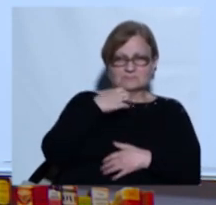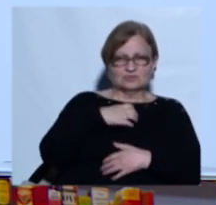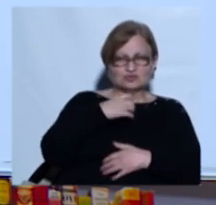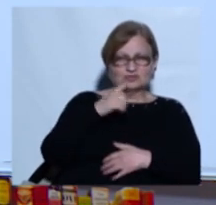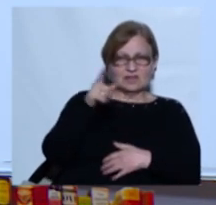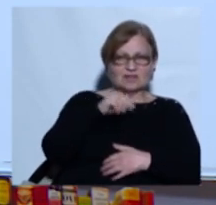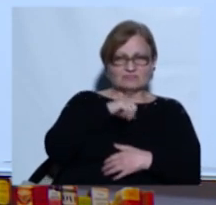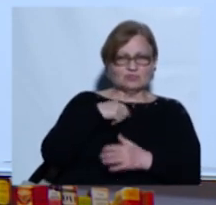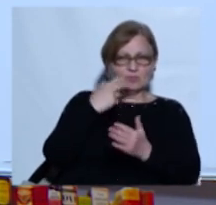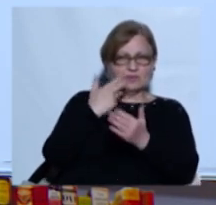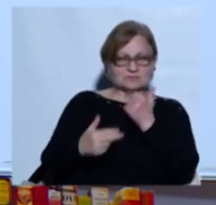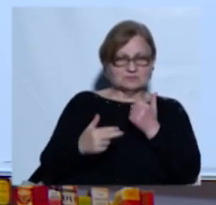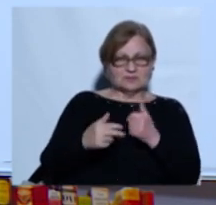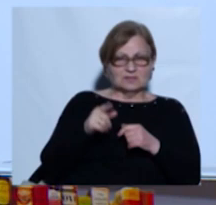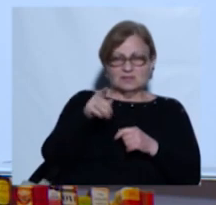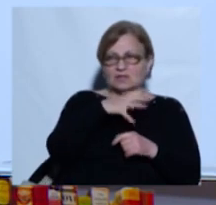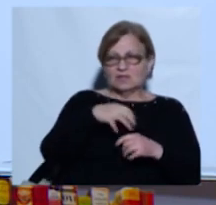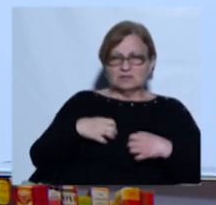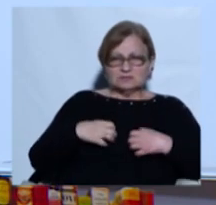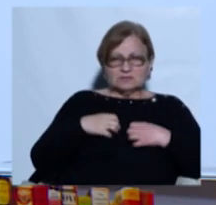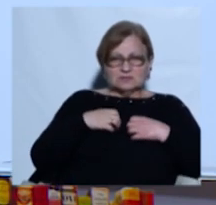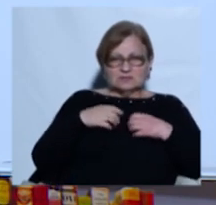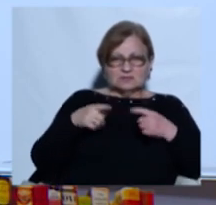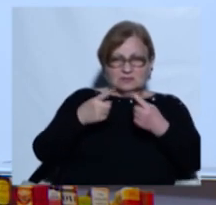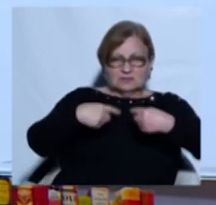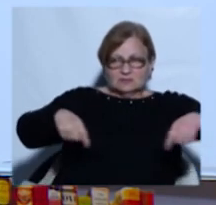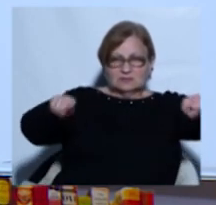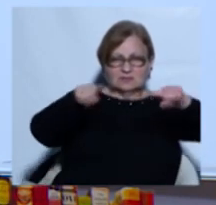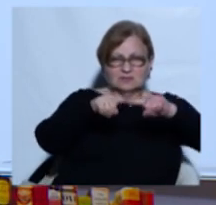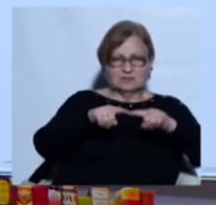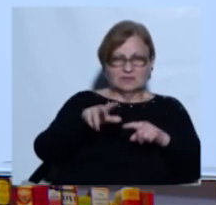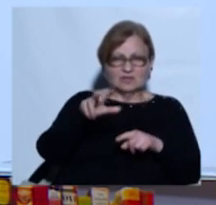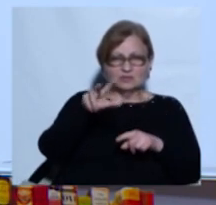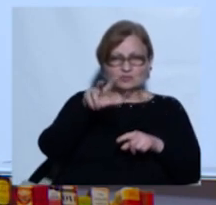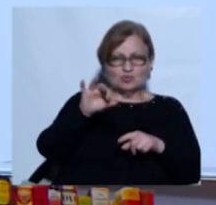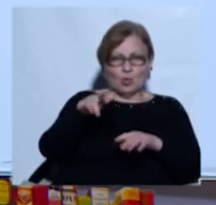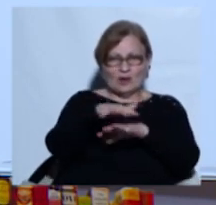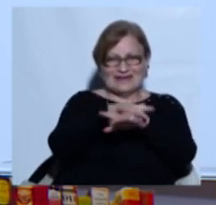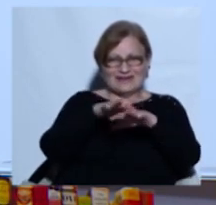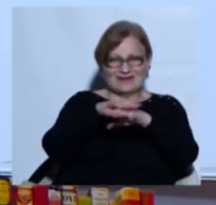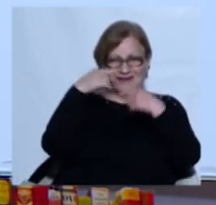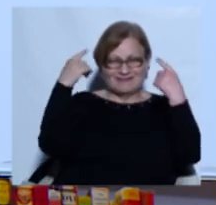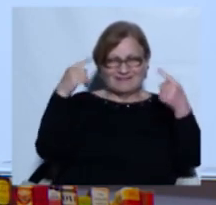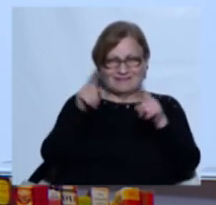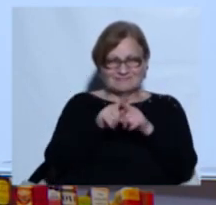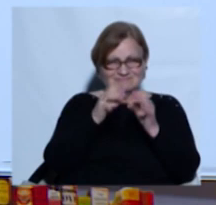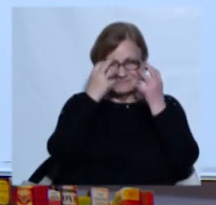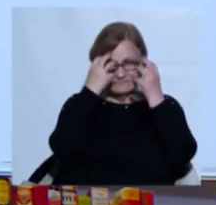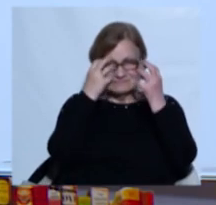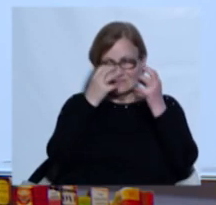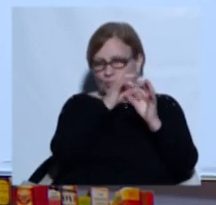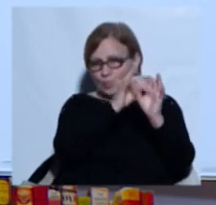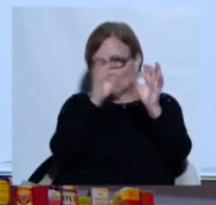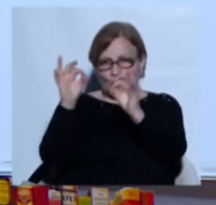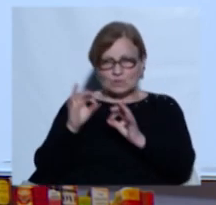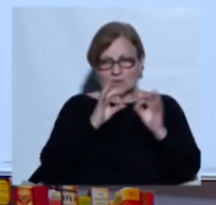მერე გაფართოებული თვალებით უყურებს ჯოგს, რომ არ გაეპაროს ის, ვინ შეიძლება დაამხოს. და გაფართოებულ თვალებს, რა